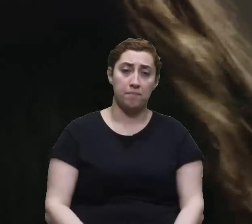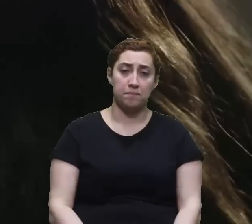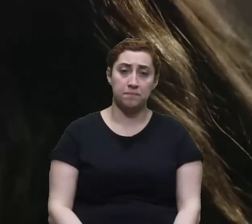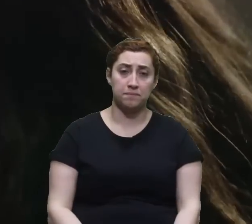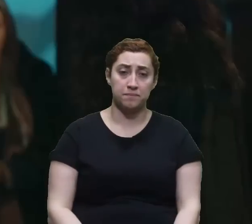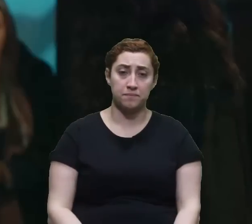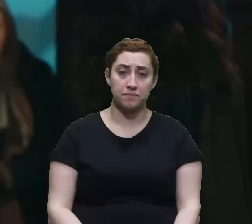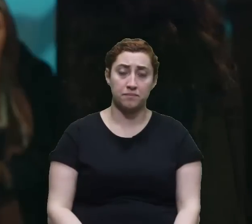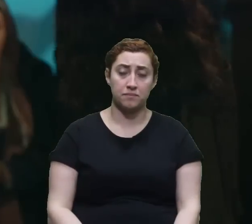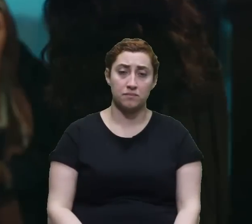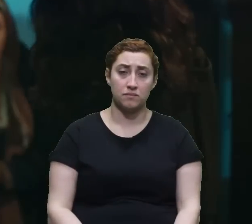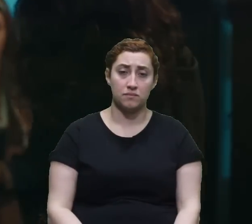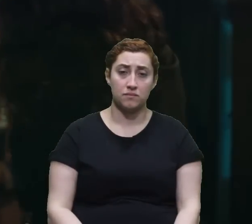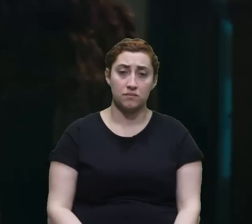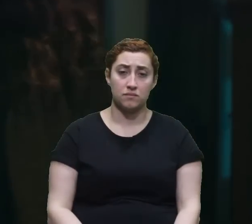Kapıya yöneldi.